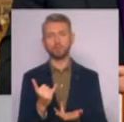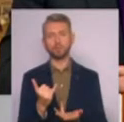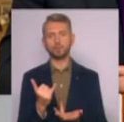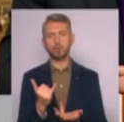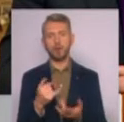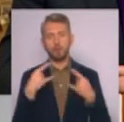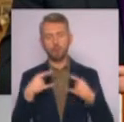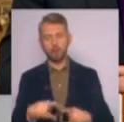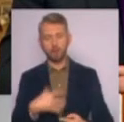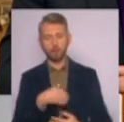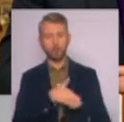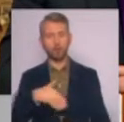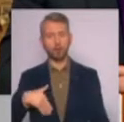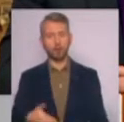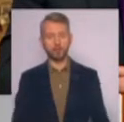флюорографію своїх